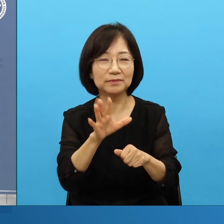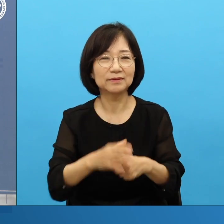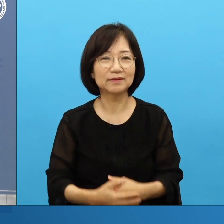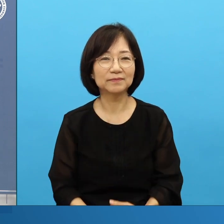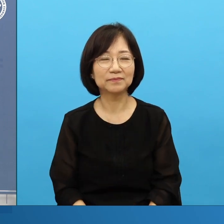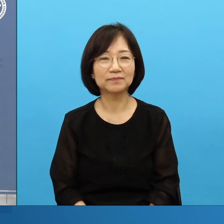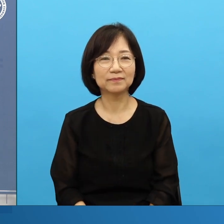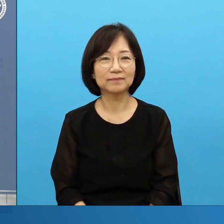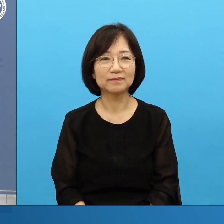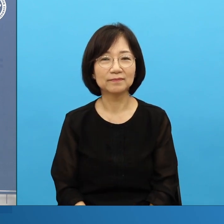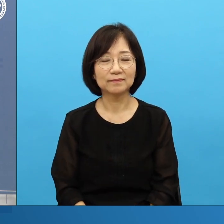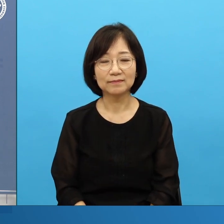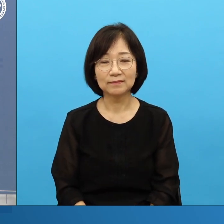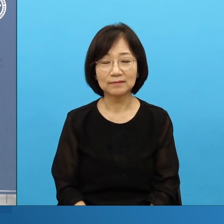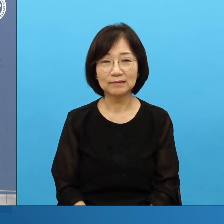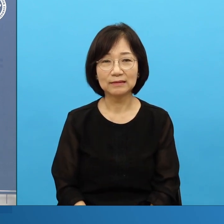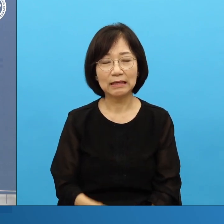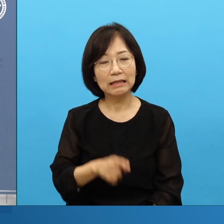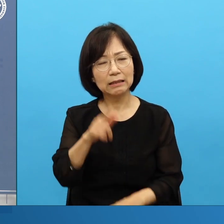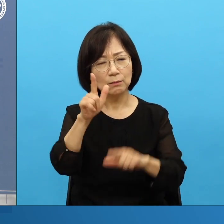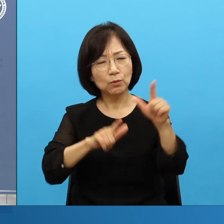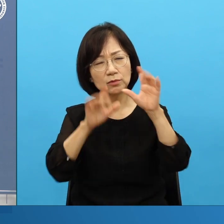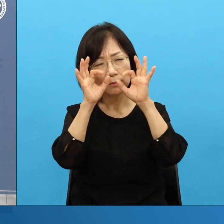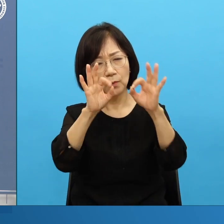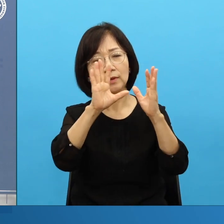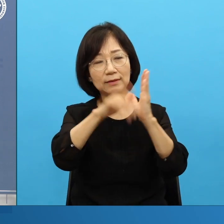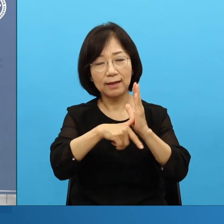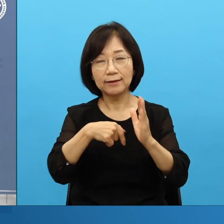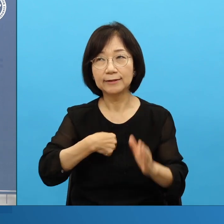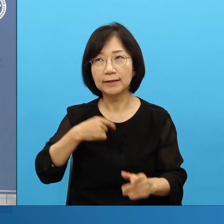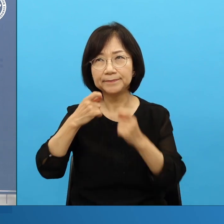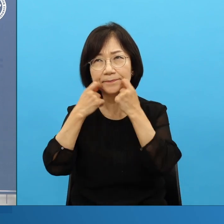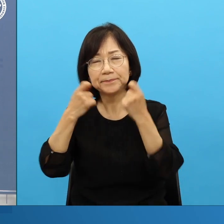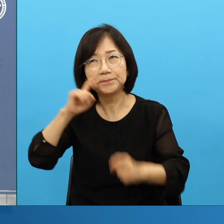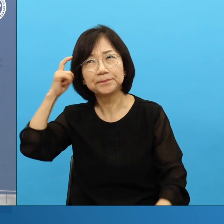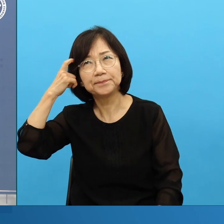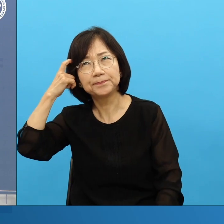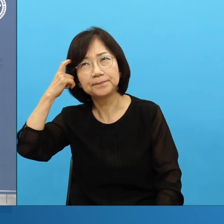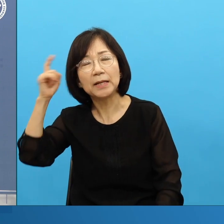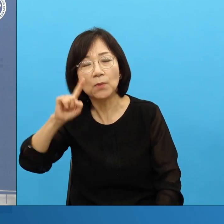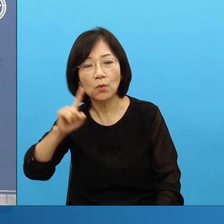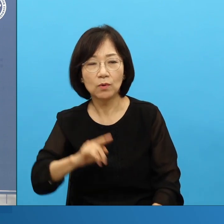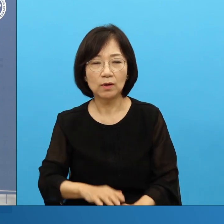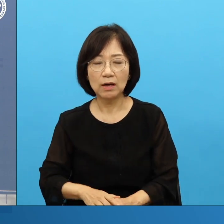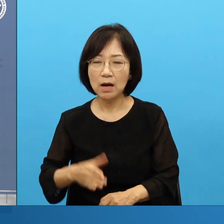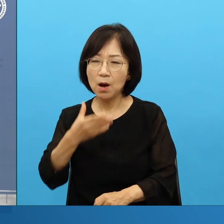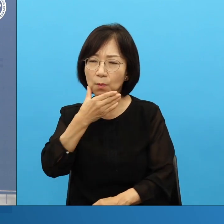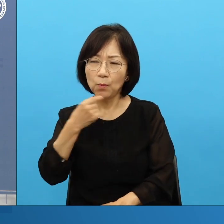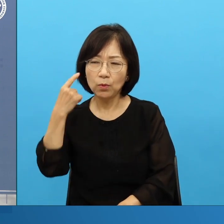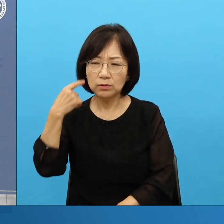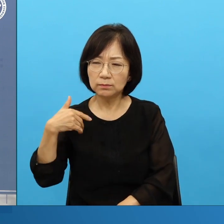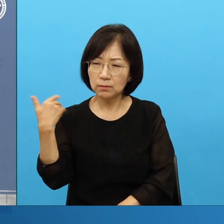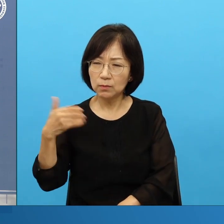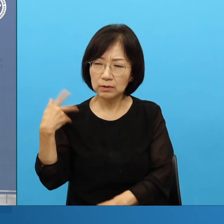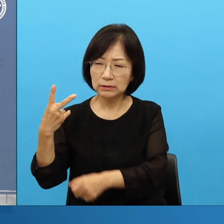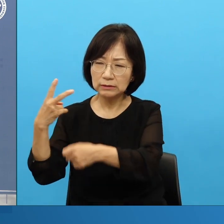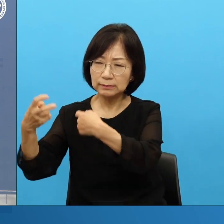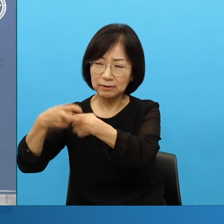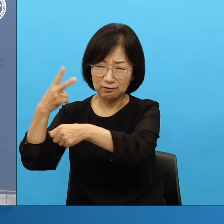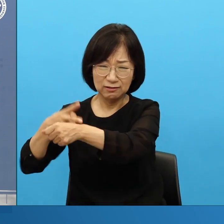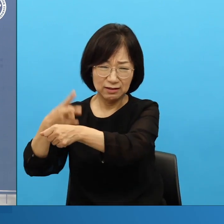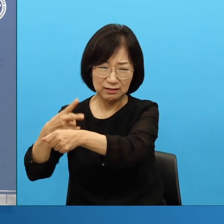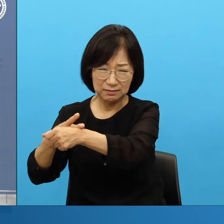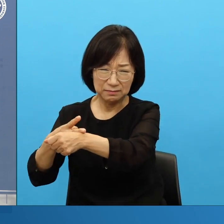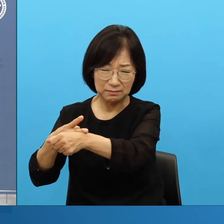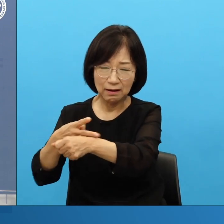모르는 의사는 잘 할 수 없을 거라고 저는 보거든요. You know, in my sense, I think that doctors cannot do well unless they know this gospel. 이